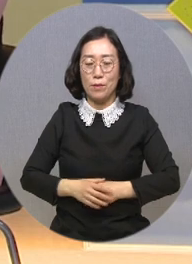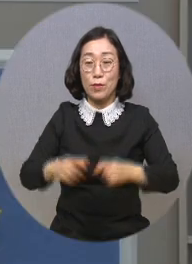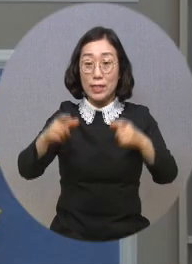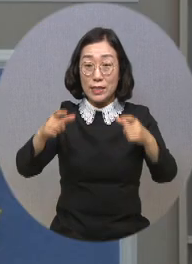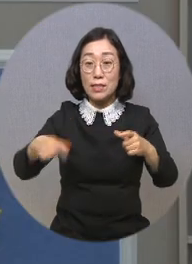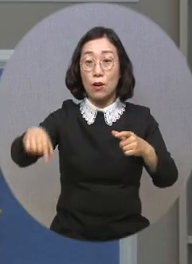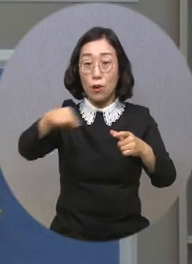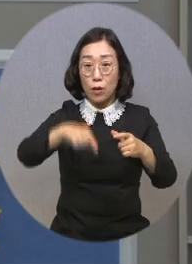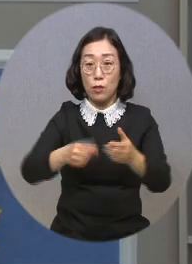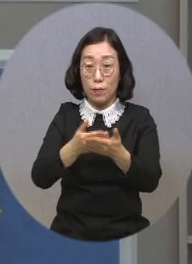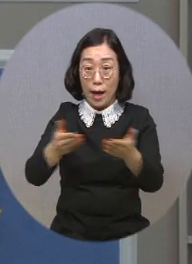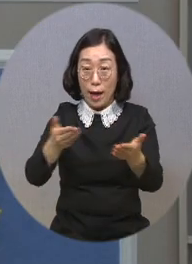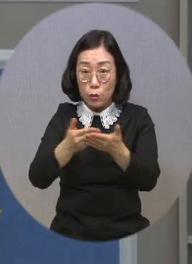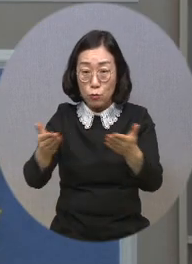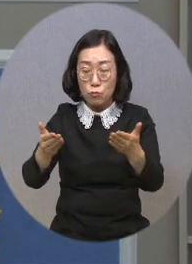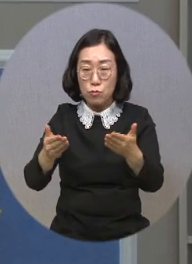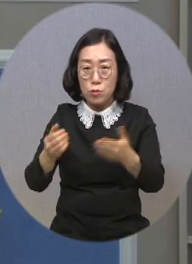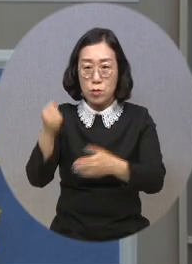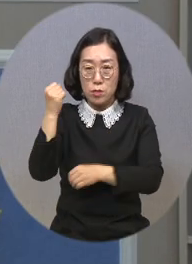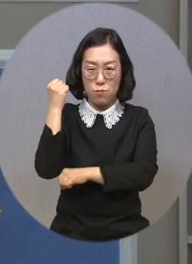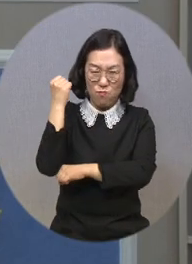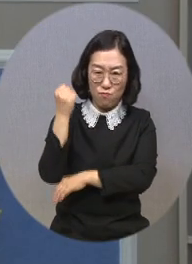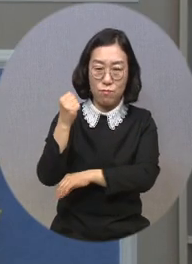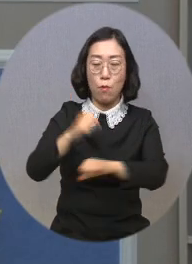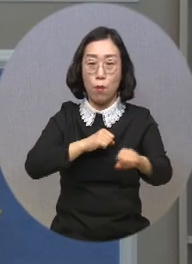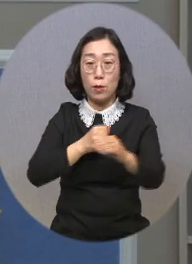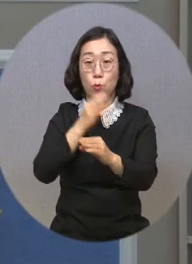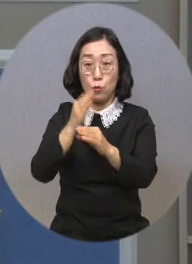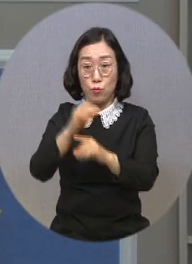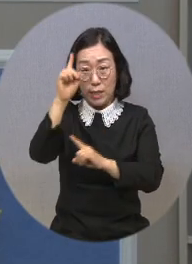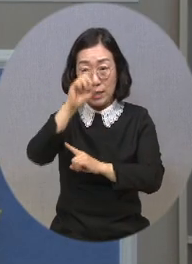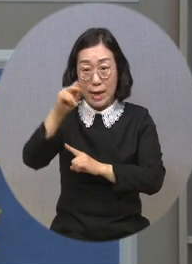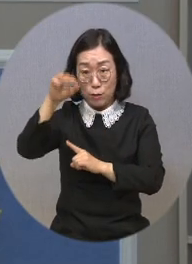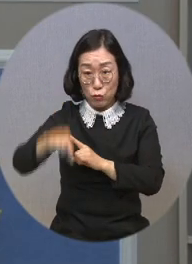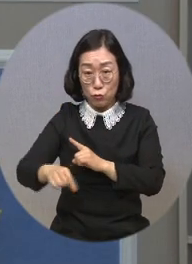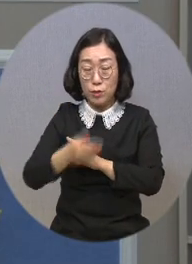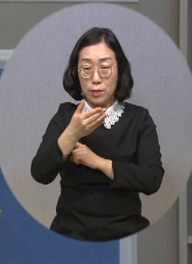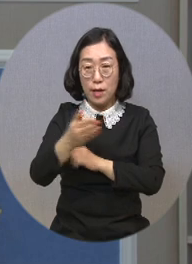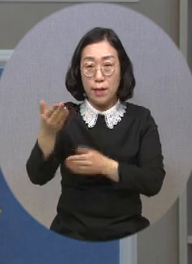지역에서 나눔으로 큰 버팀목이 되어주고 계시는 이항수 회장님과